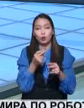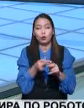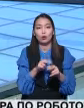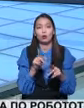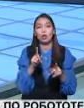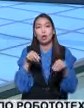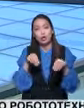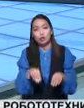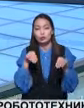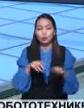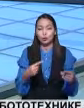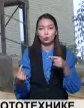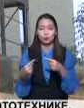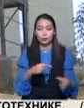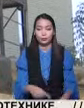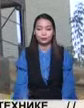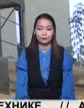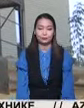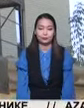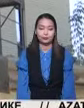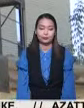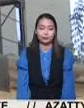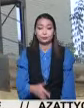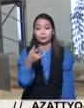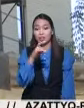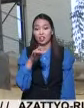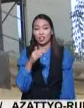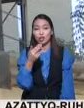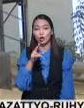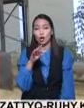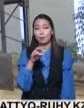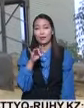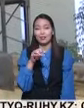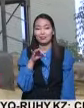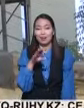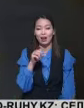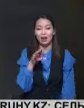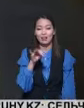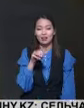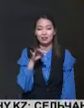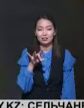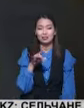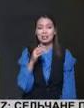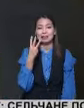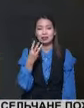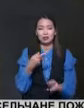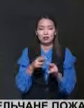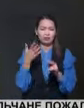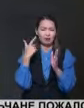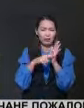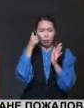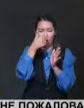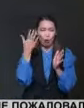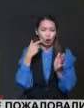компромиссу, выясняла Ольга Литвина. Гаражный кооператив «Авиатор-3» был построен в 80-х годах. Здесь находится более 1000